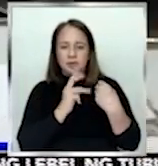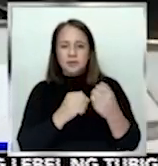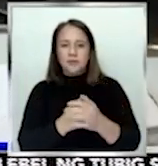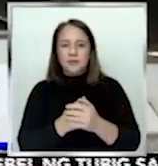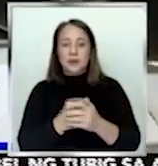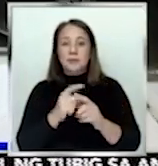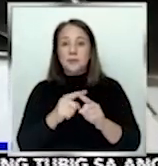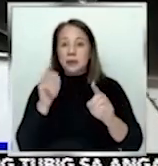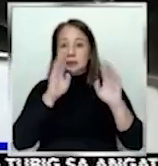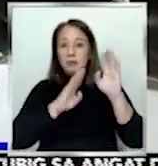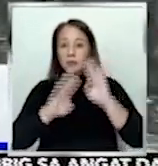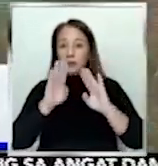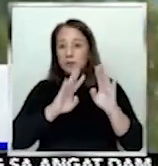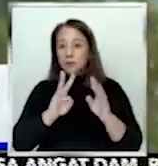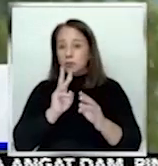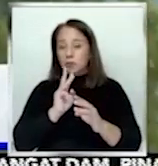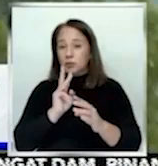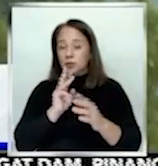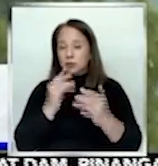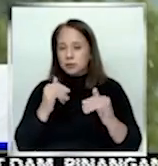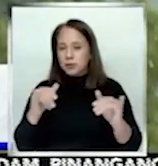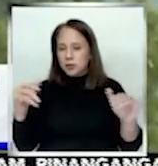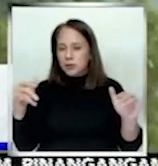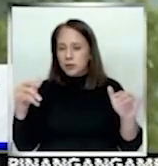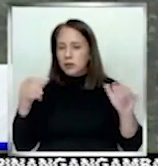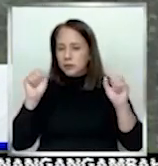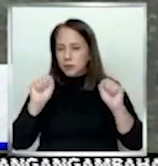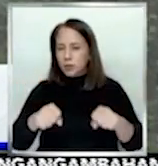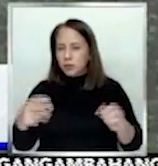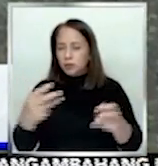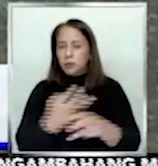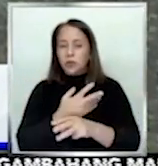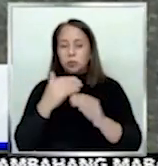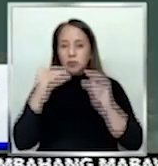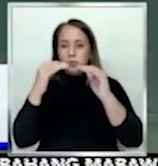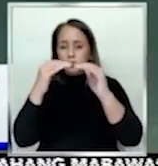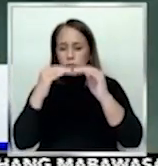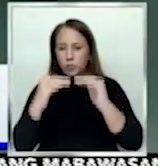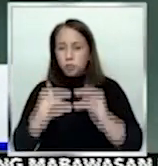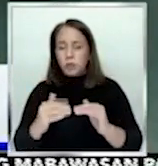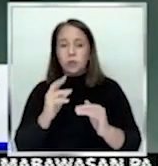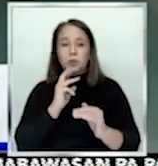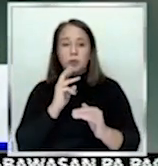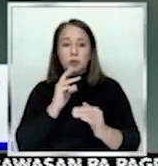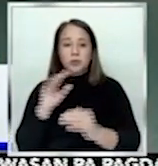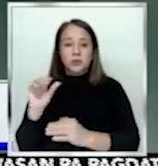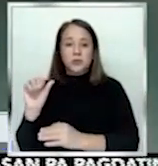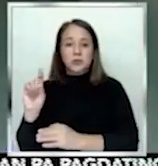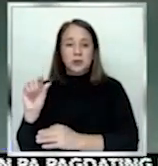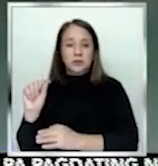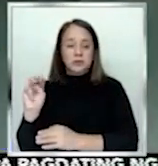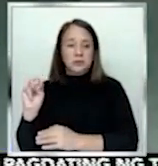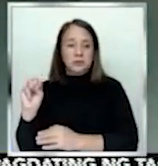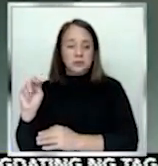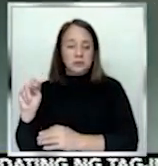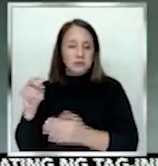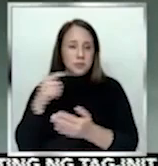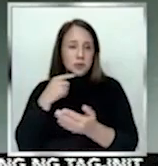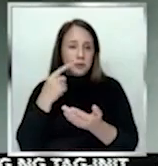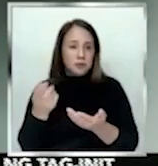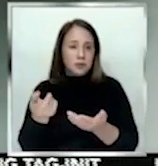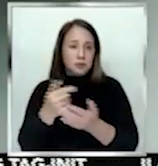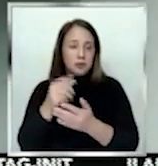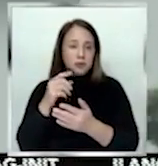sa tubig, posible pang lumala kung bababa sa critical level ang tubig sa Angat Dam. Base sa pag-aaral ng National Water Resources